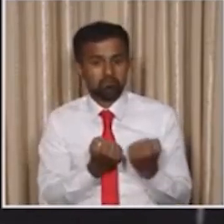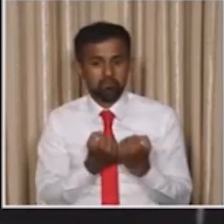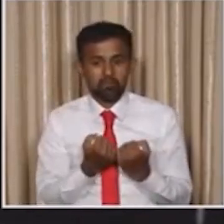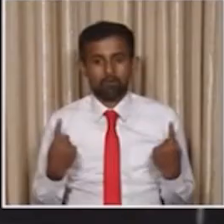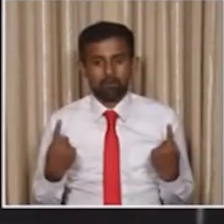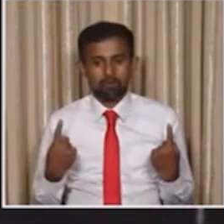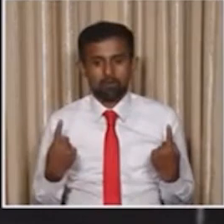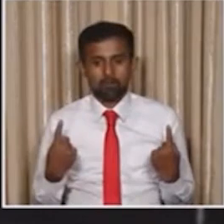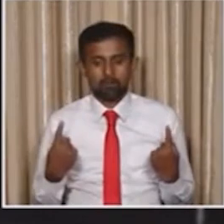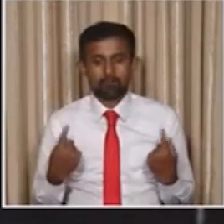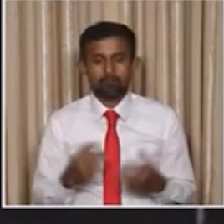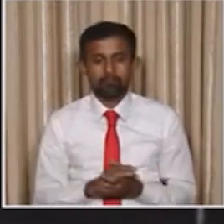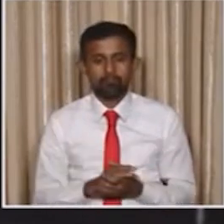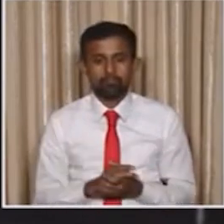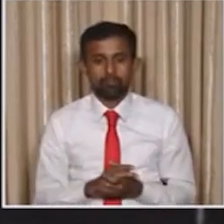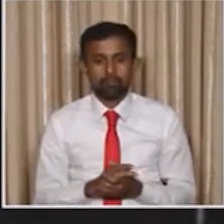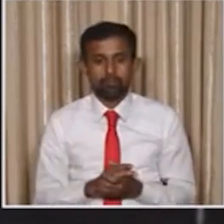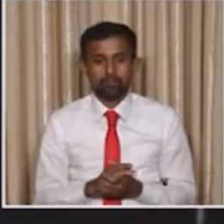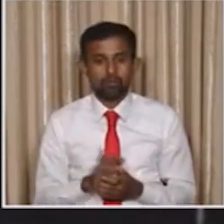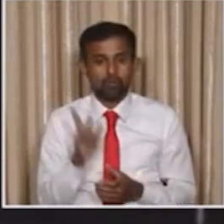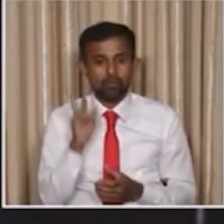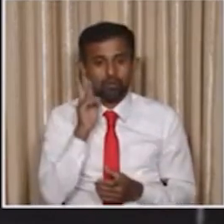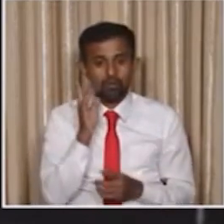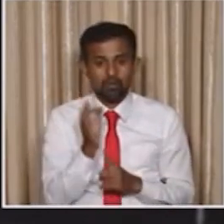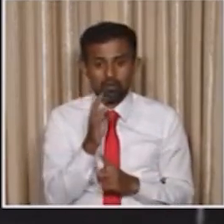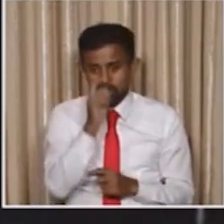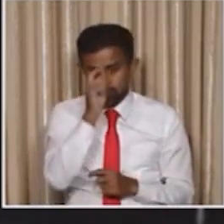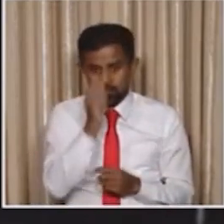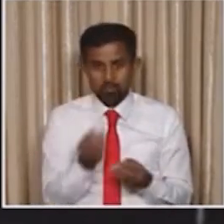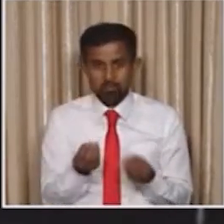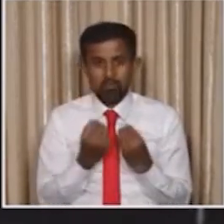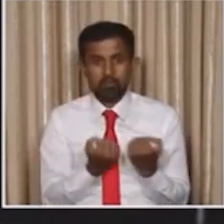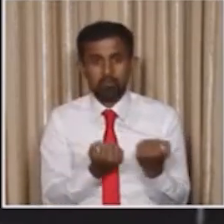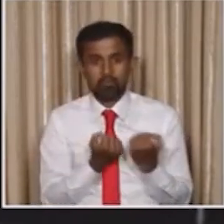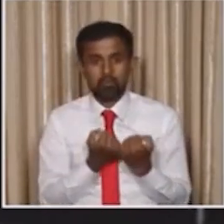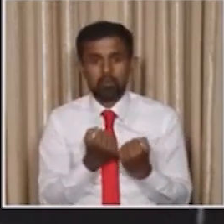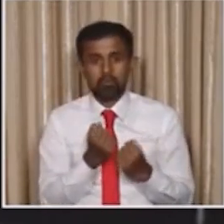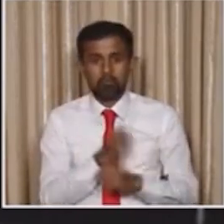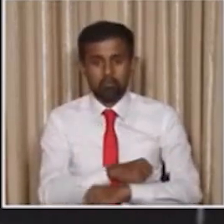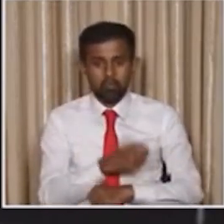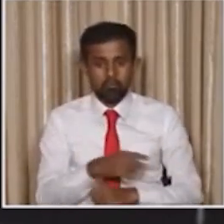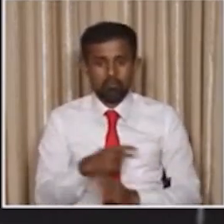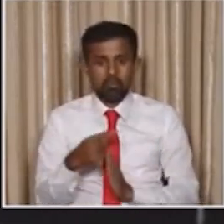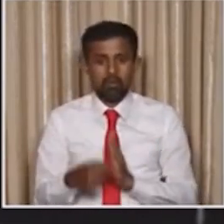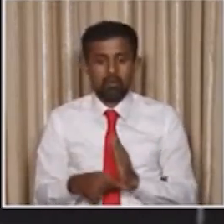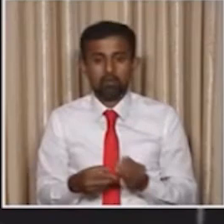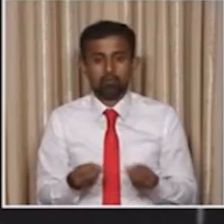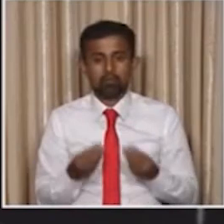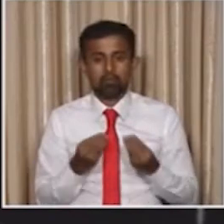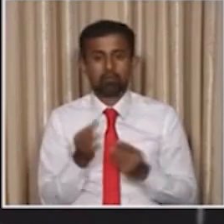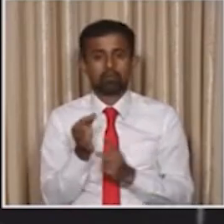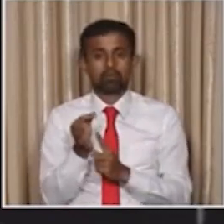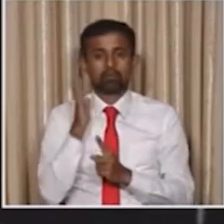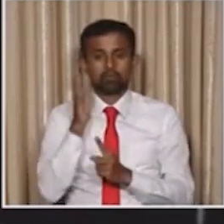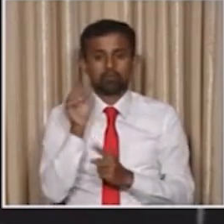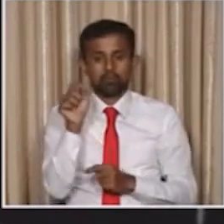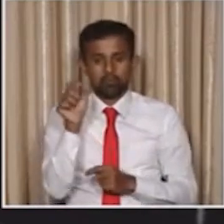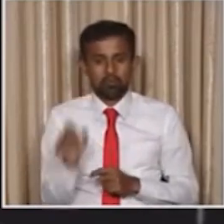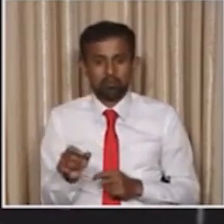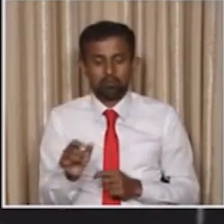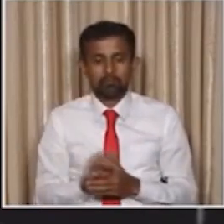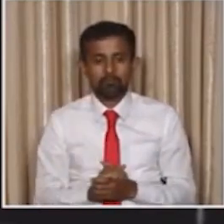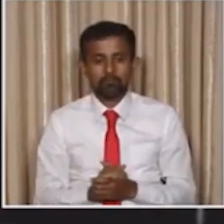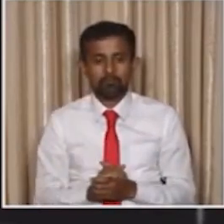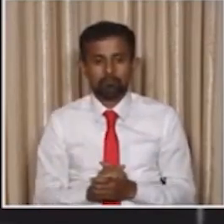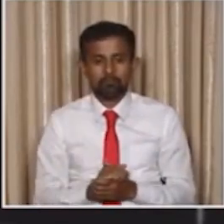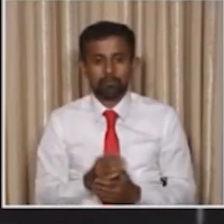ගොඩක් වෙනස්. රනිල් වික්‍රමසිංහ ජනාධිපතිතුමා බාරගත් අභියෝගය බංකොලොත්තු ඌරට බාරගත් ජනාධිපතිවරයා. එතකොට